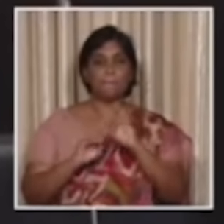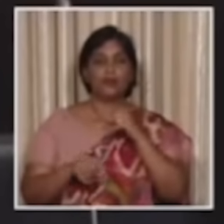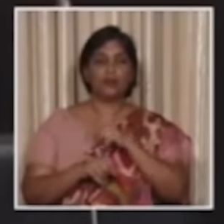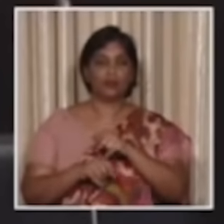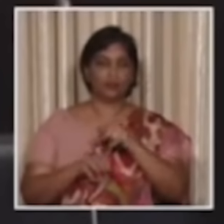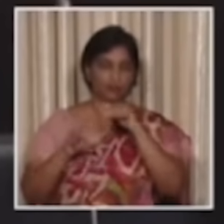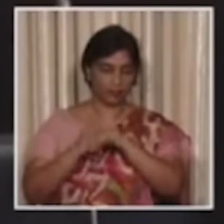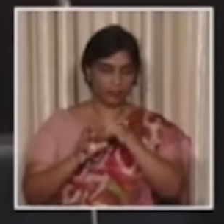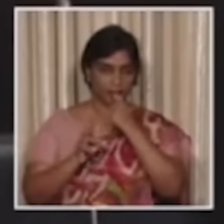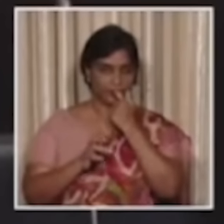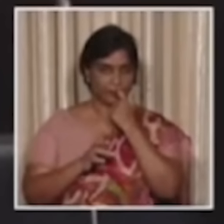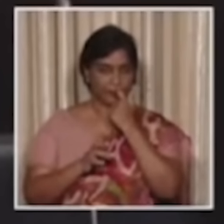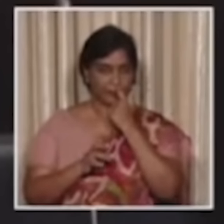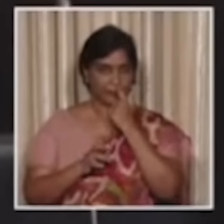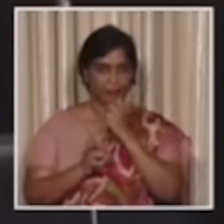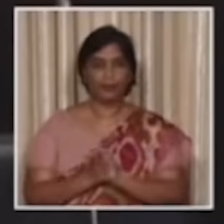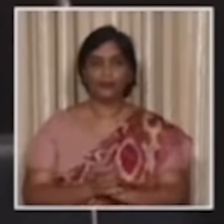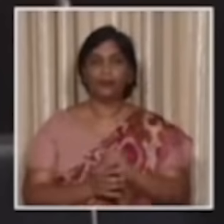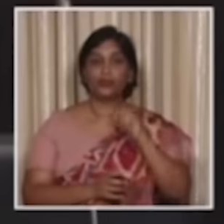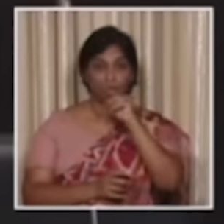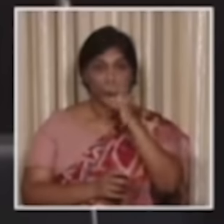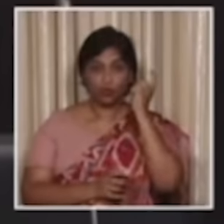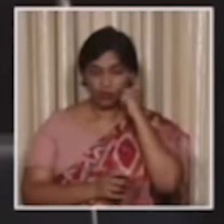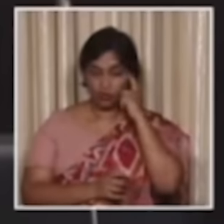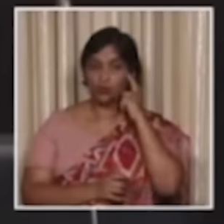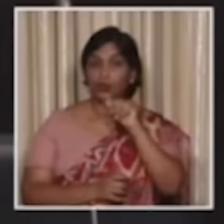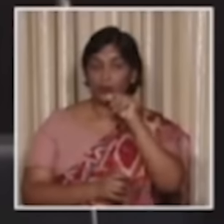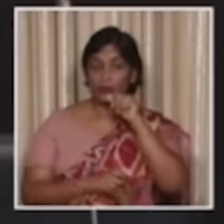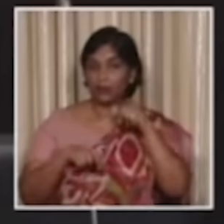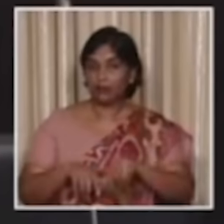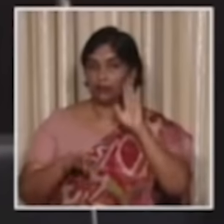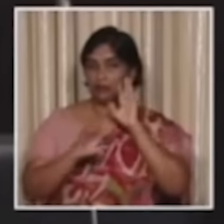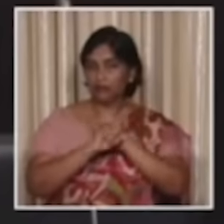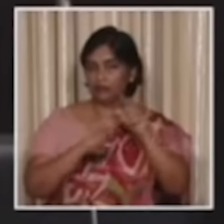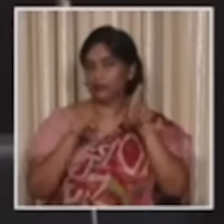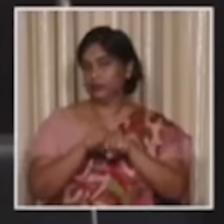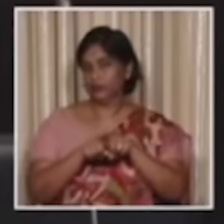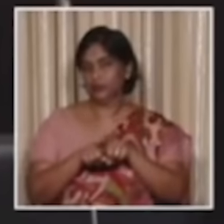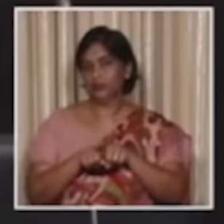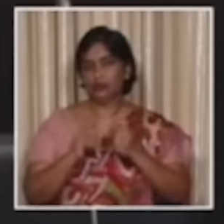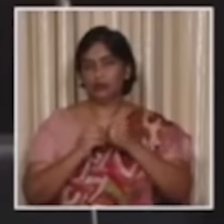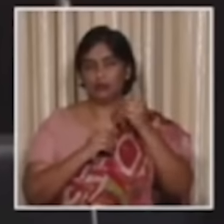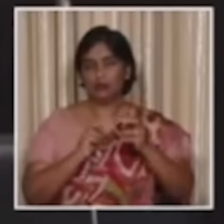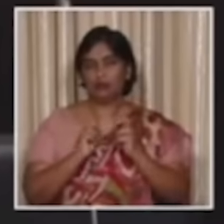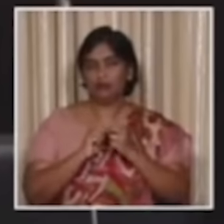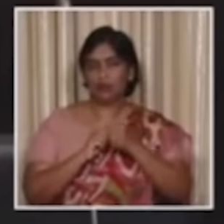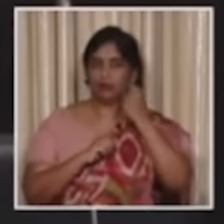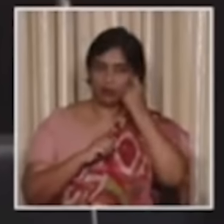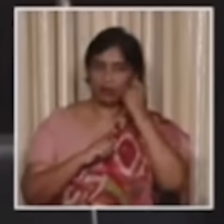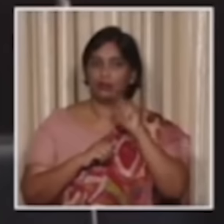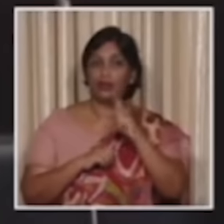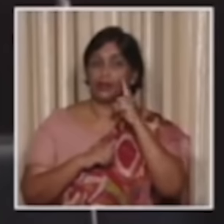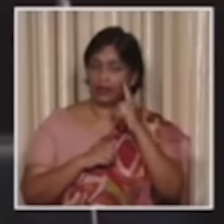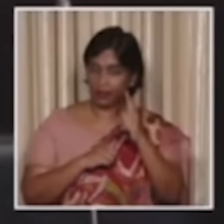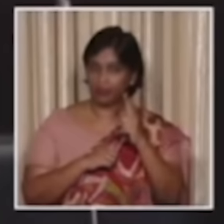ප්‍රකාශක හැටියට හිටියේ. හරි. ඔබතුමා දන්නවා මේ දැන් හෙළිදරව්වත් එක්ක දැන් මතුවෙනවා කාරණා කීපයක්. ඒක